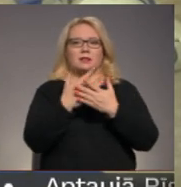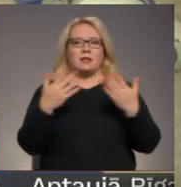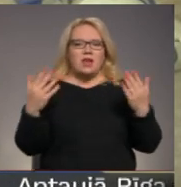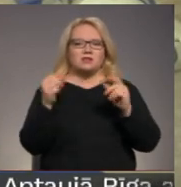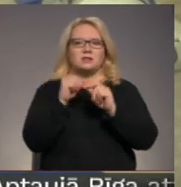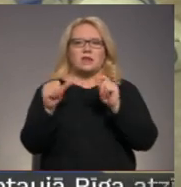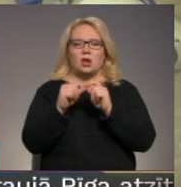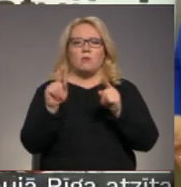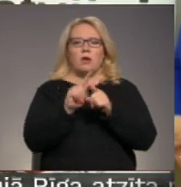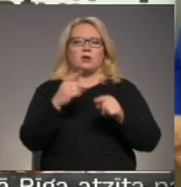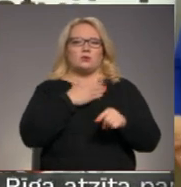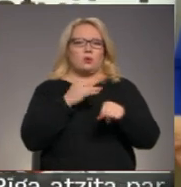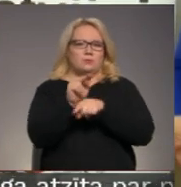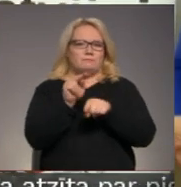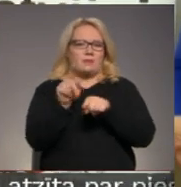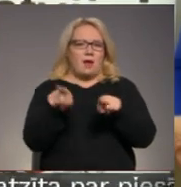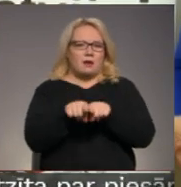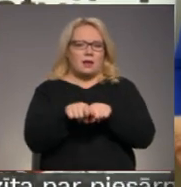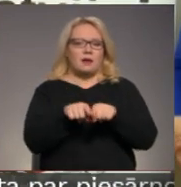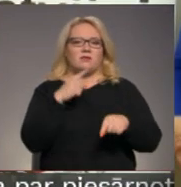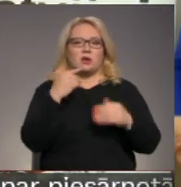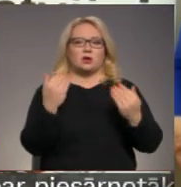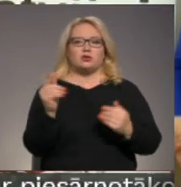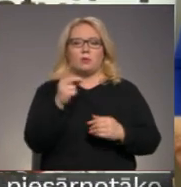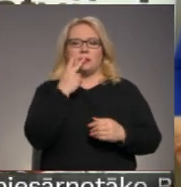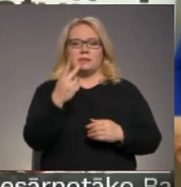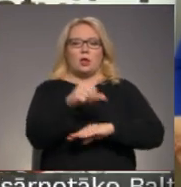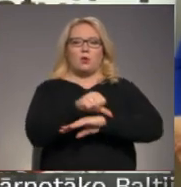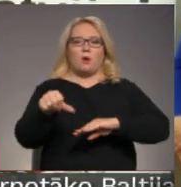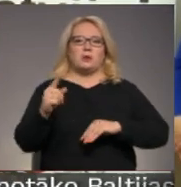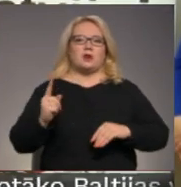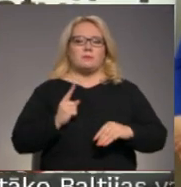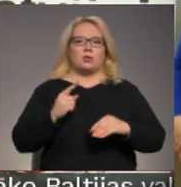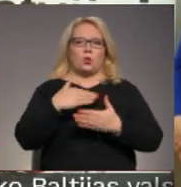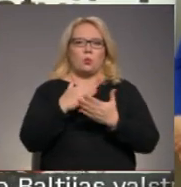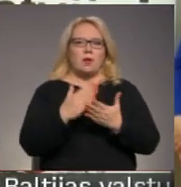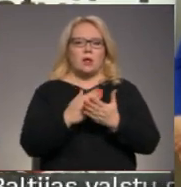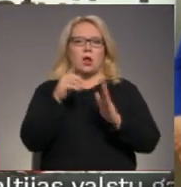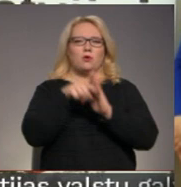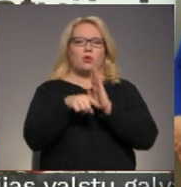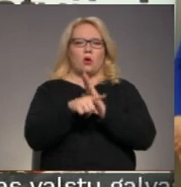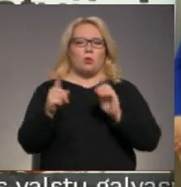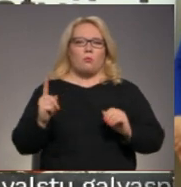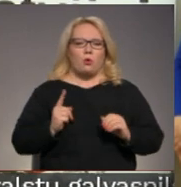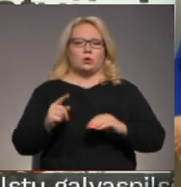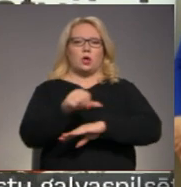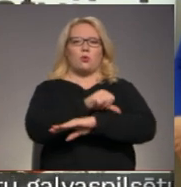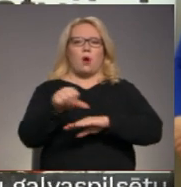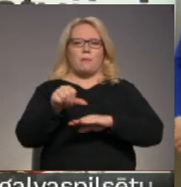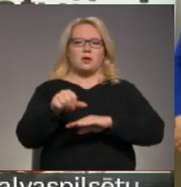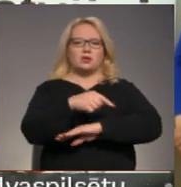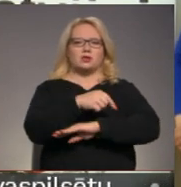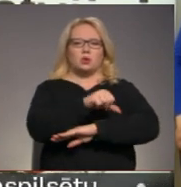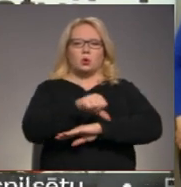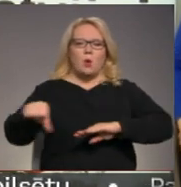kas, piemēram, kinologiem. Paskatoties, kā šobrīd izskatās robežas apsardzības nodaļas, kontrolpunkti, ierīkota robežas josla ar